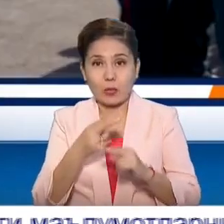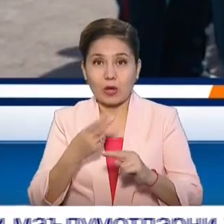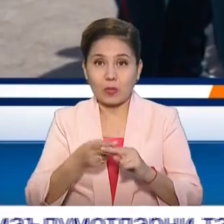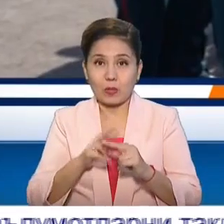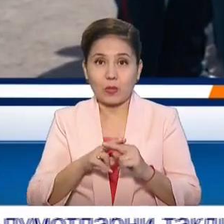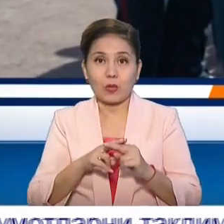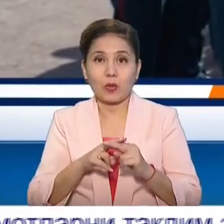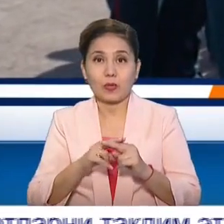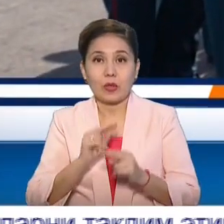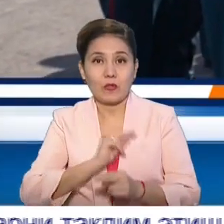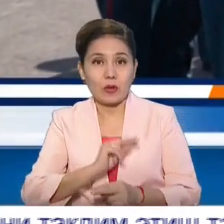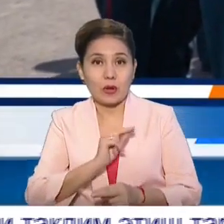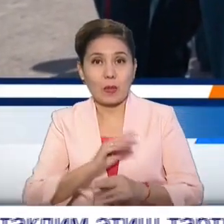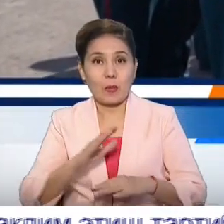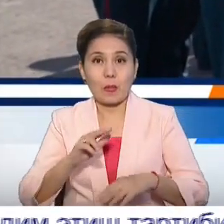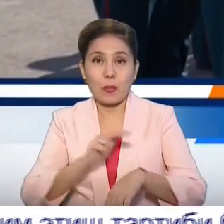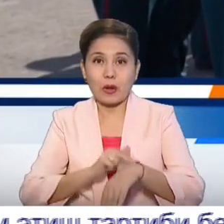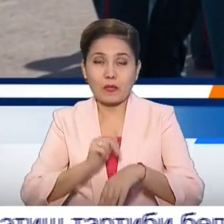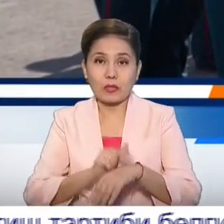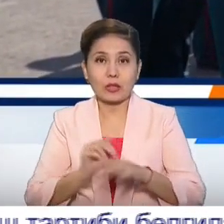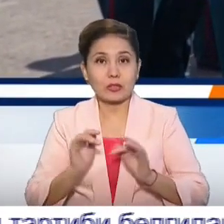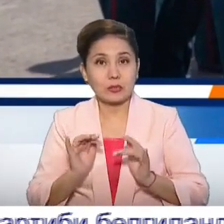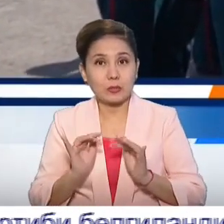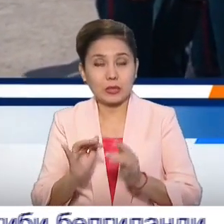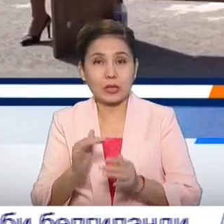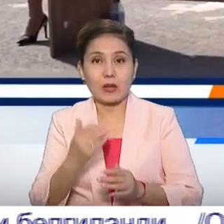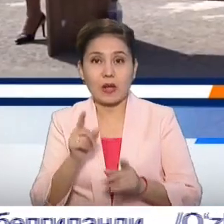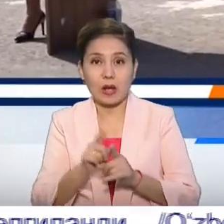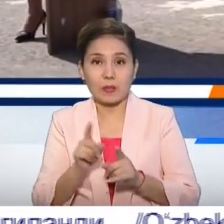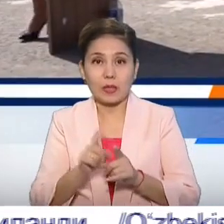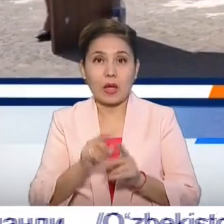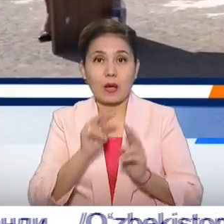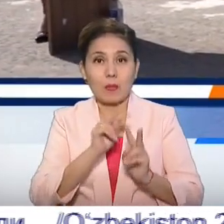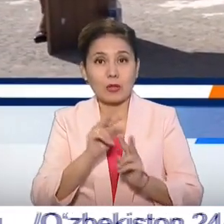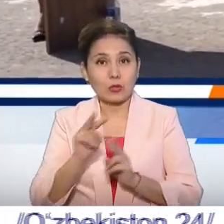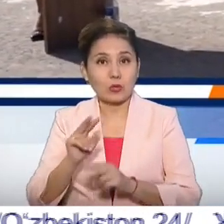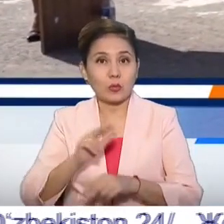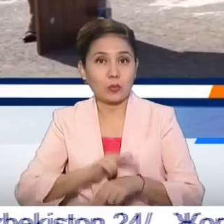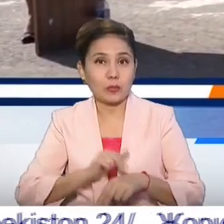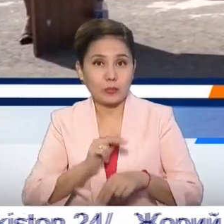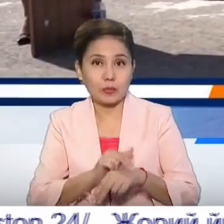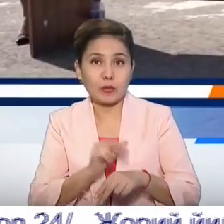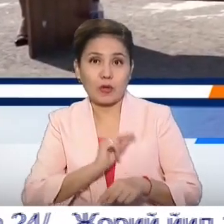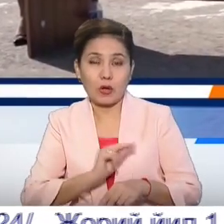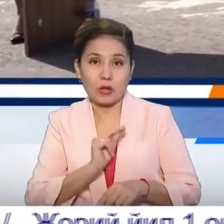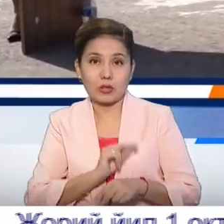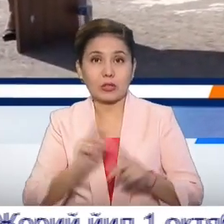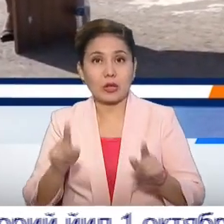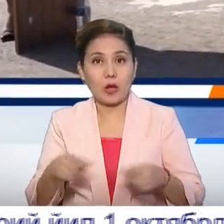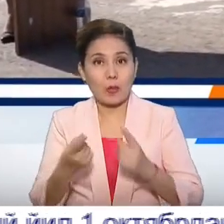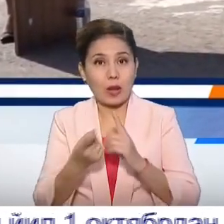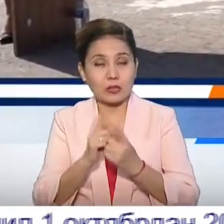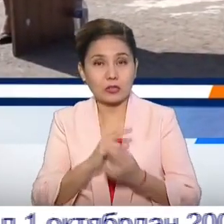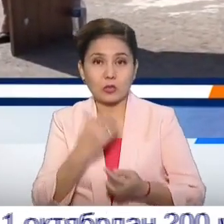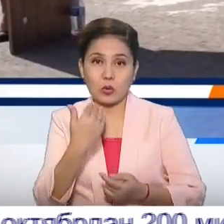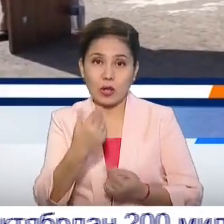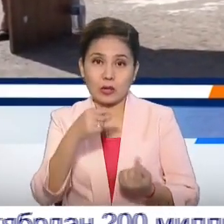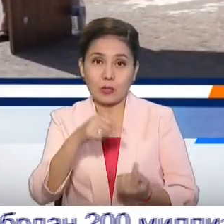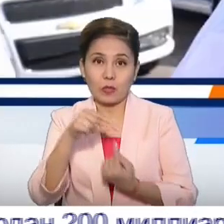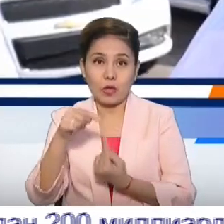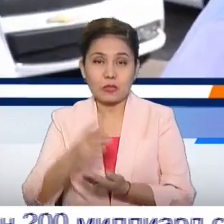bo'g'inda faoliyat ko'rsatuvchi profilaktika inspektorlari hamda patrul post xizmati xodimlari faoliyatini takomillashtirish, ularga